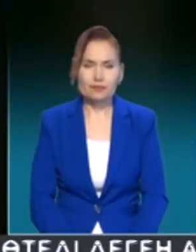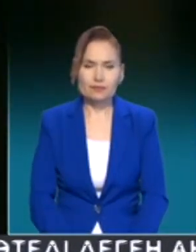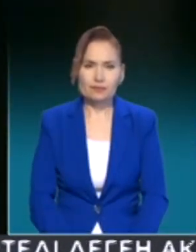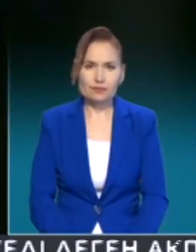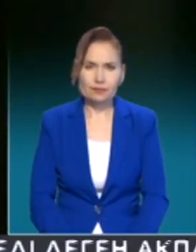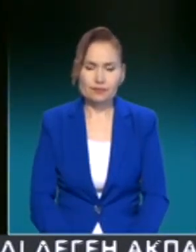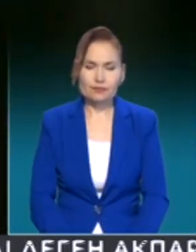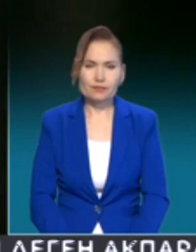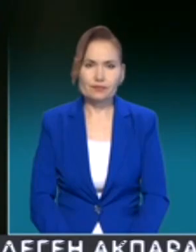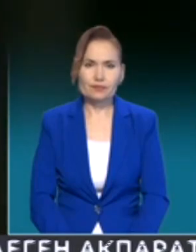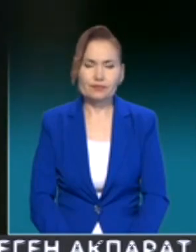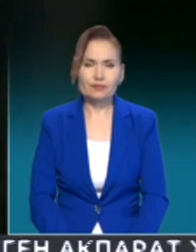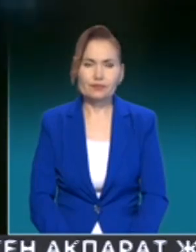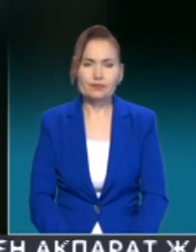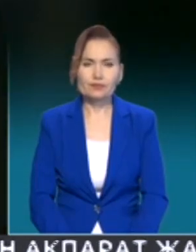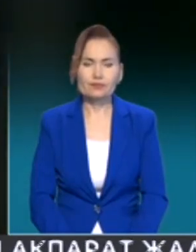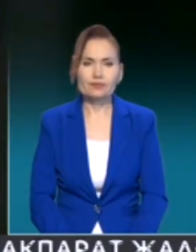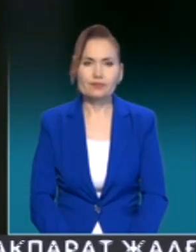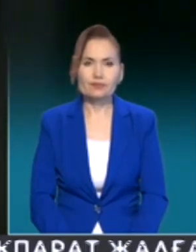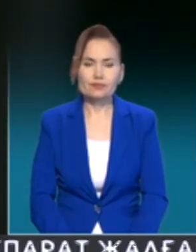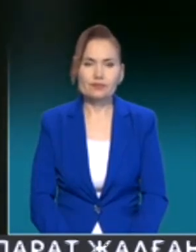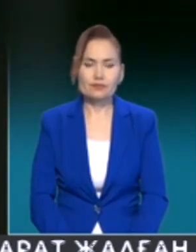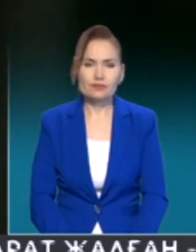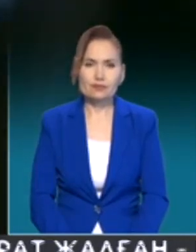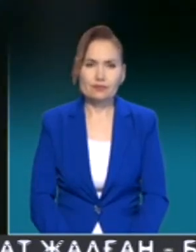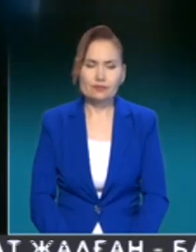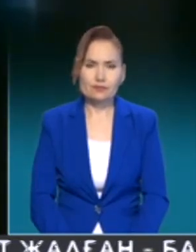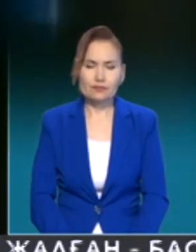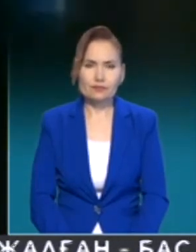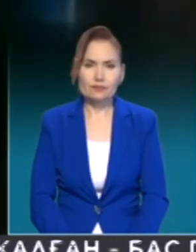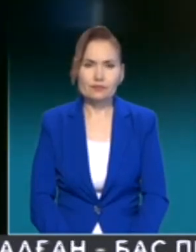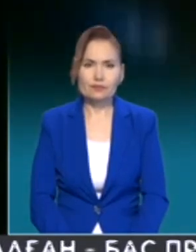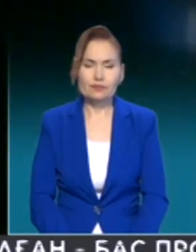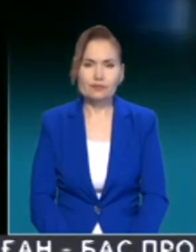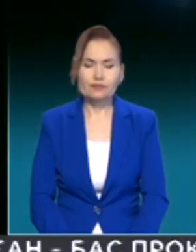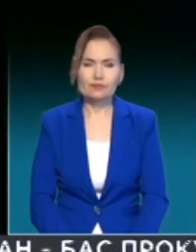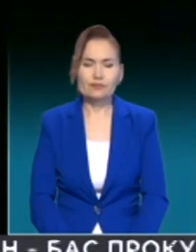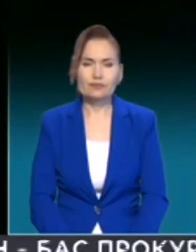бірақ мынау погрузчикке сөнетін өрт емес.